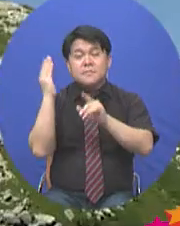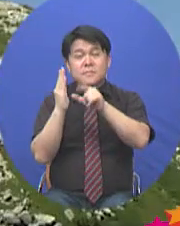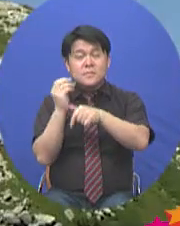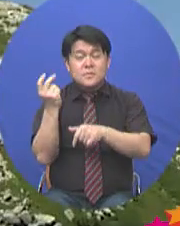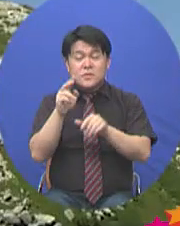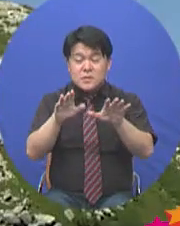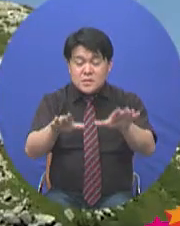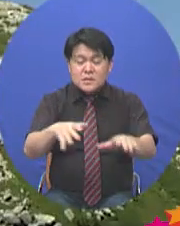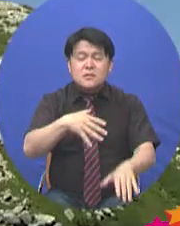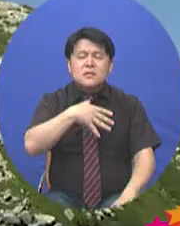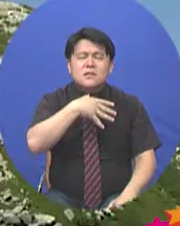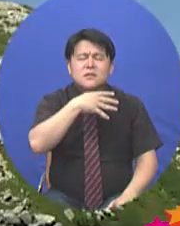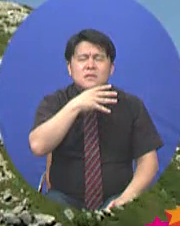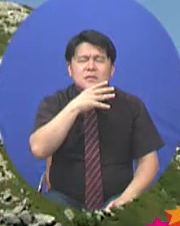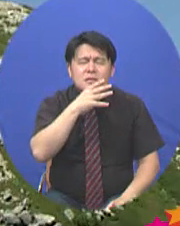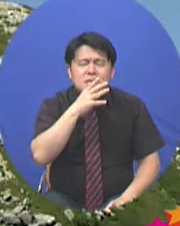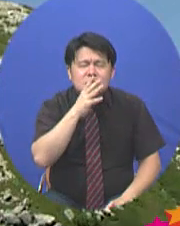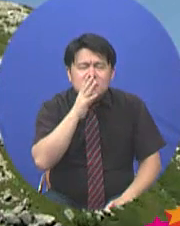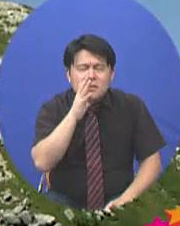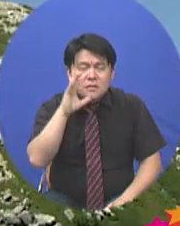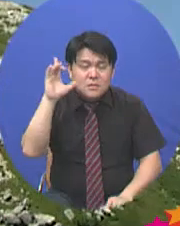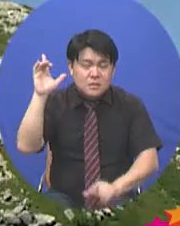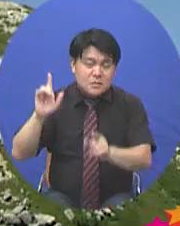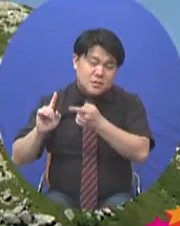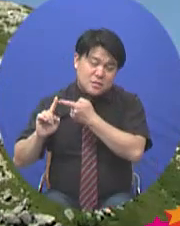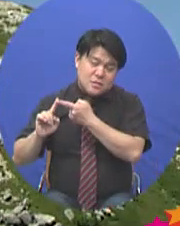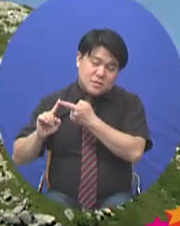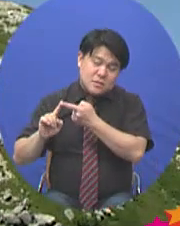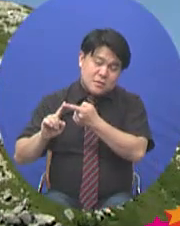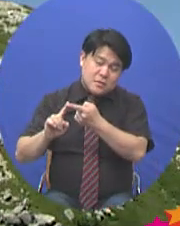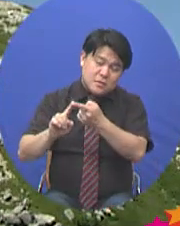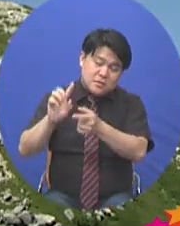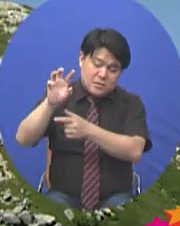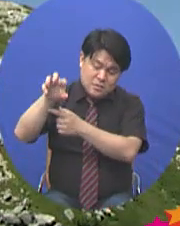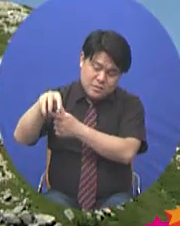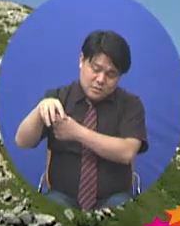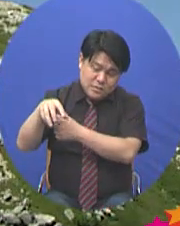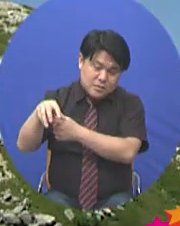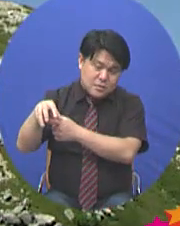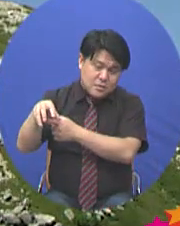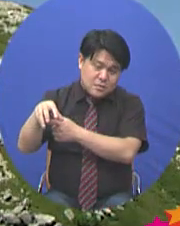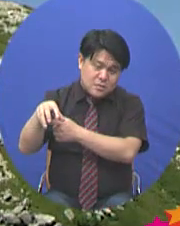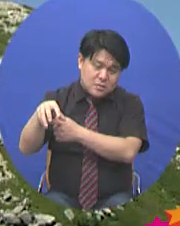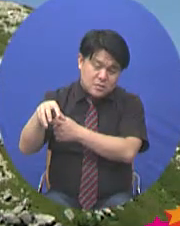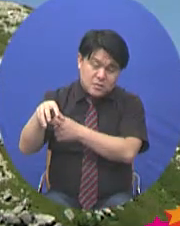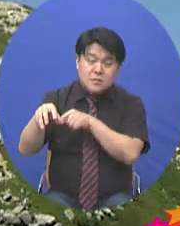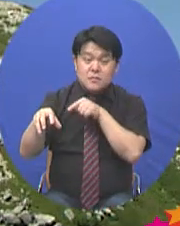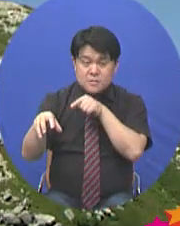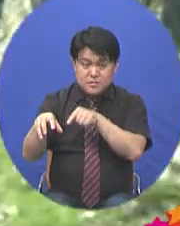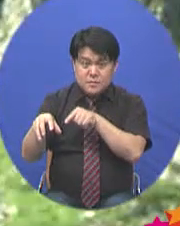설마 떠나가던 것으로 오그라진 하늘